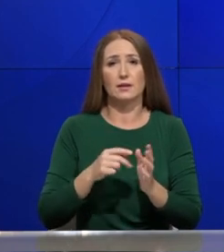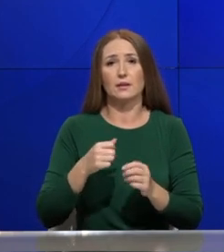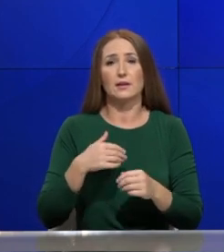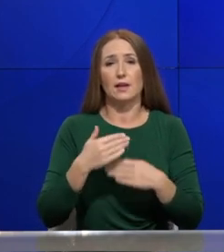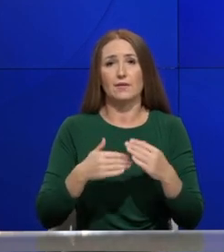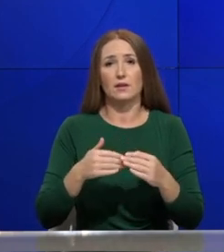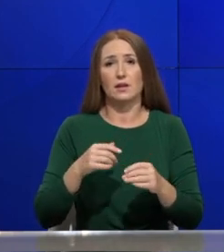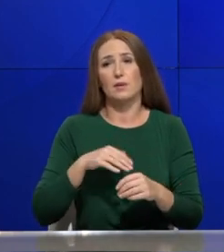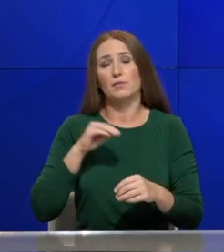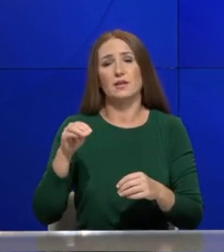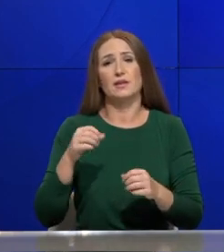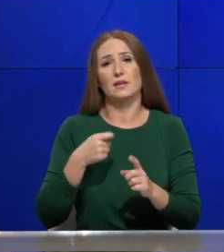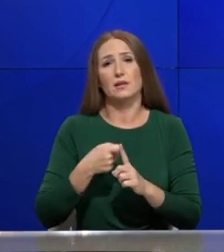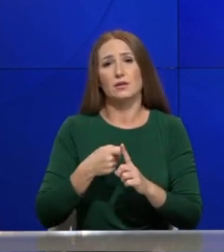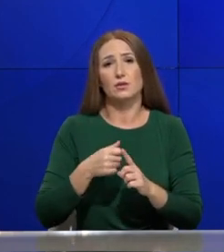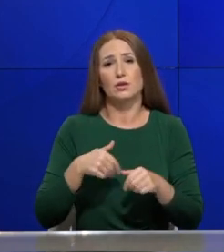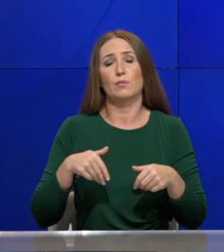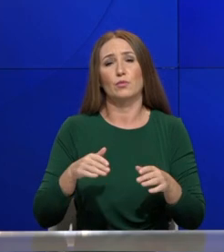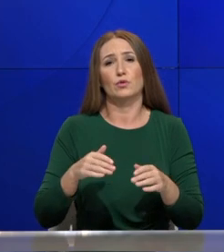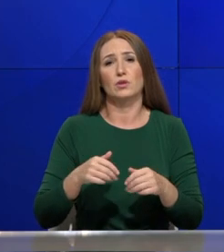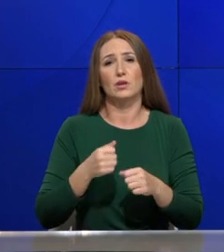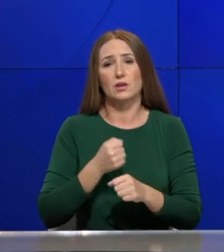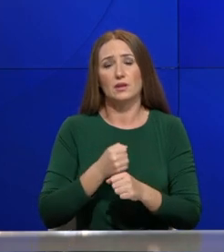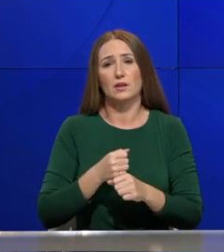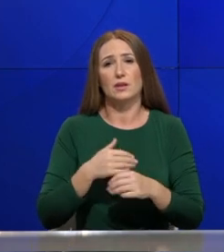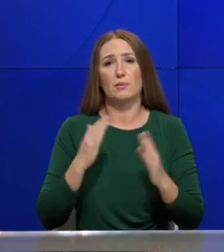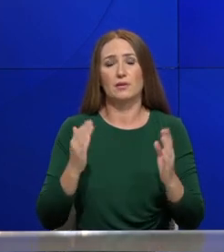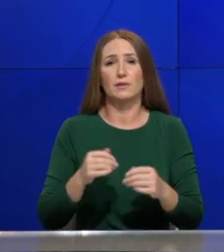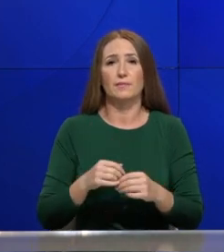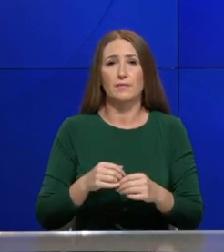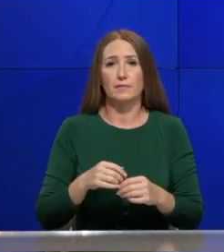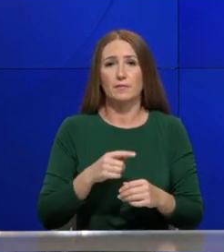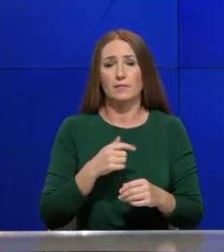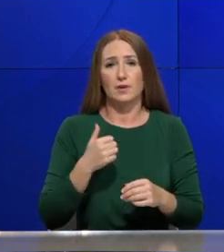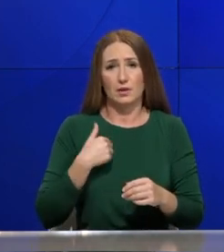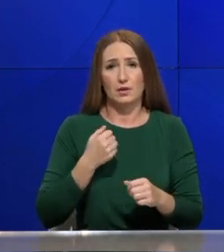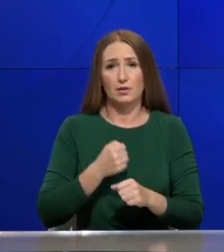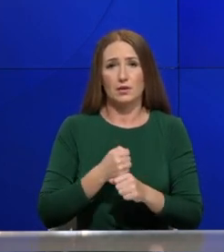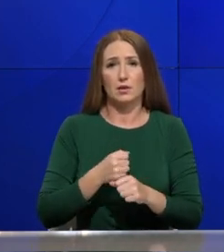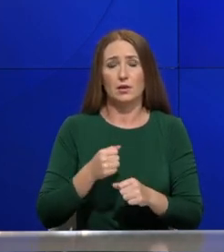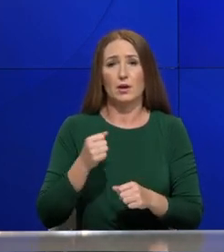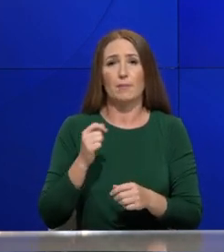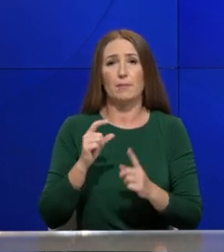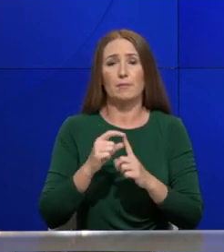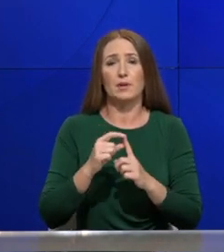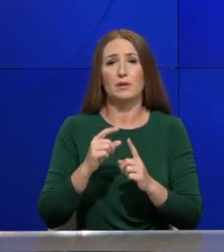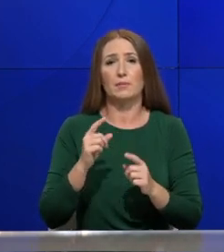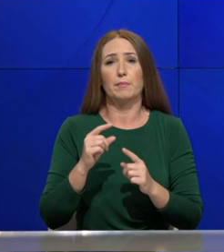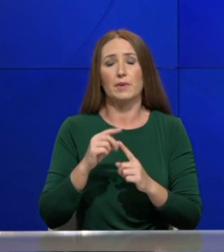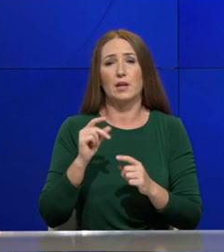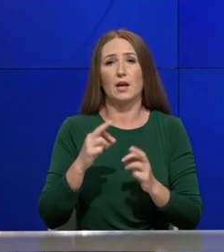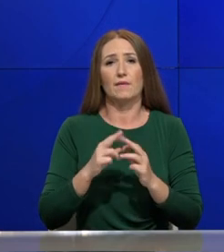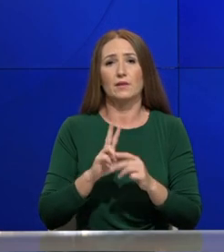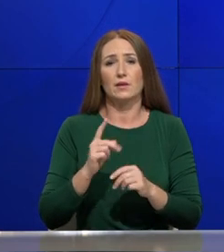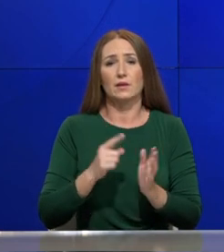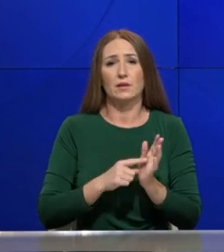krenula putem razvoja i napretka. Po zanimanju sam diplomirani pravnik, a trenutno se nalazim na poziciji savjetnika ministra